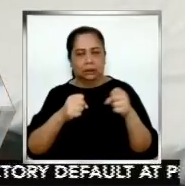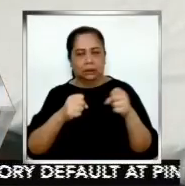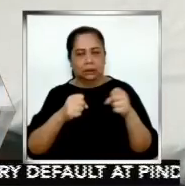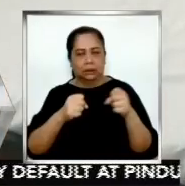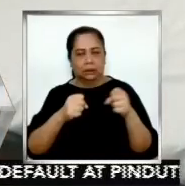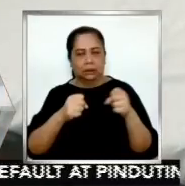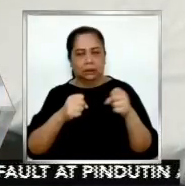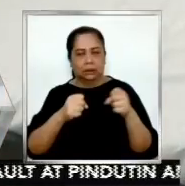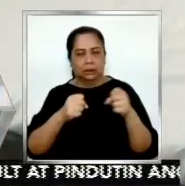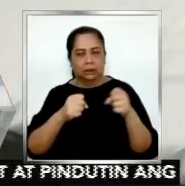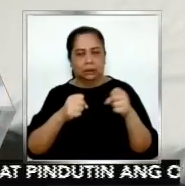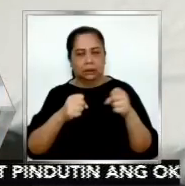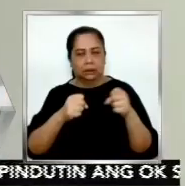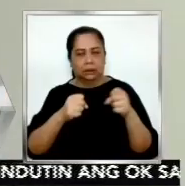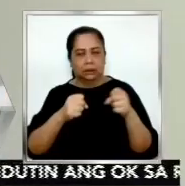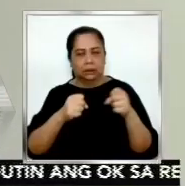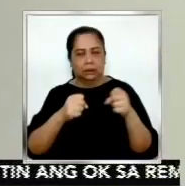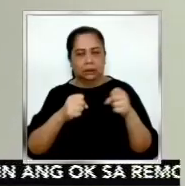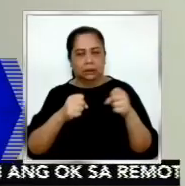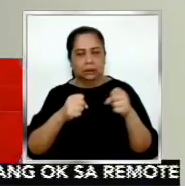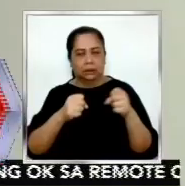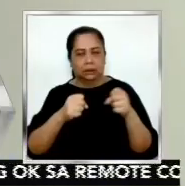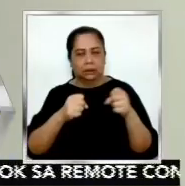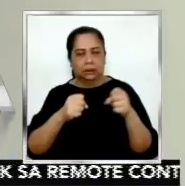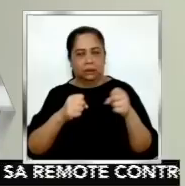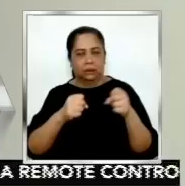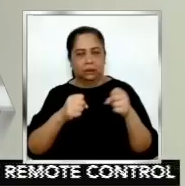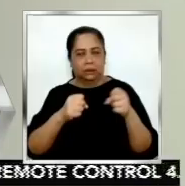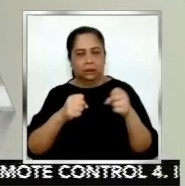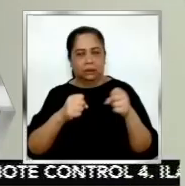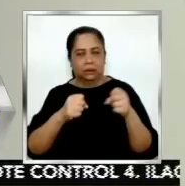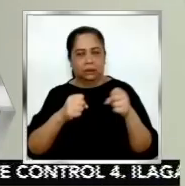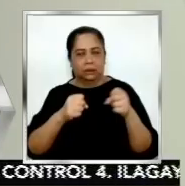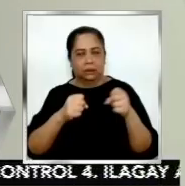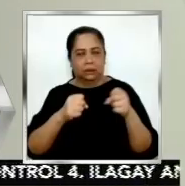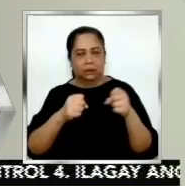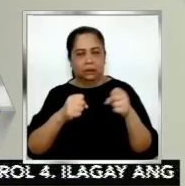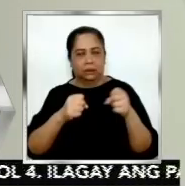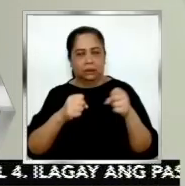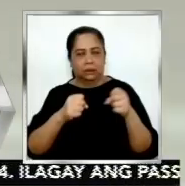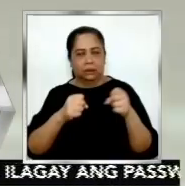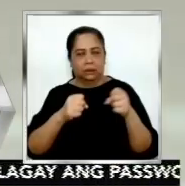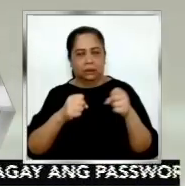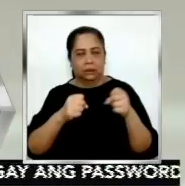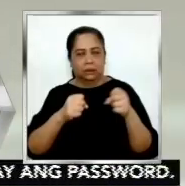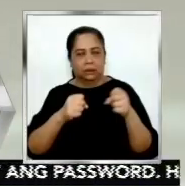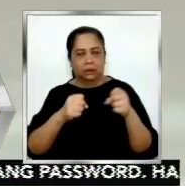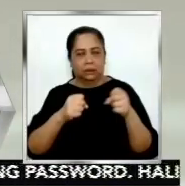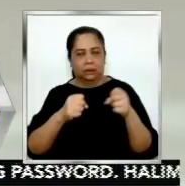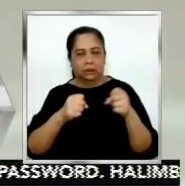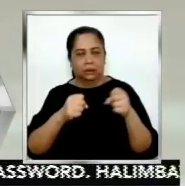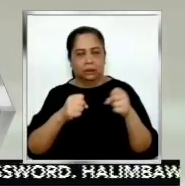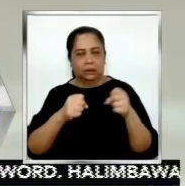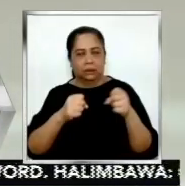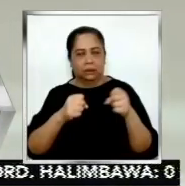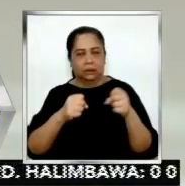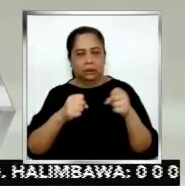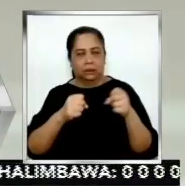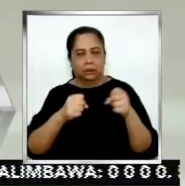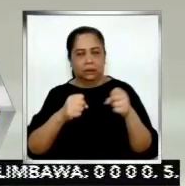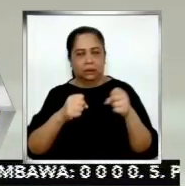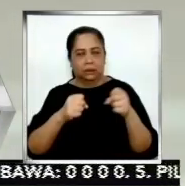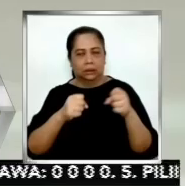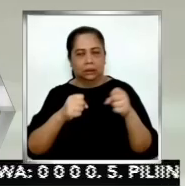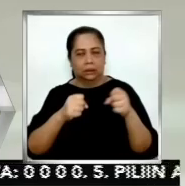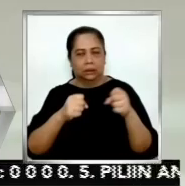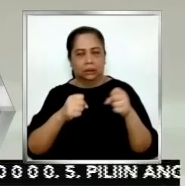na ipagbabawal ang home quarantine dahil may ilang kaso pa rin exempted sa isinusulong na patakaran. Pero hindi pa malinaw sa ngayon kung anong